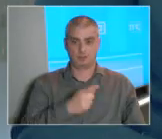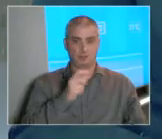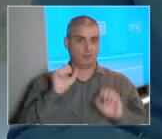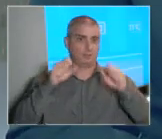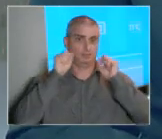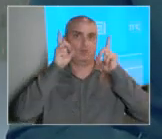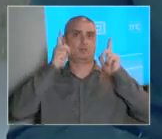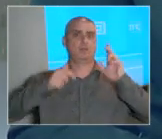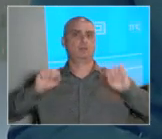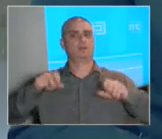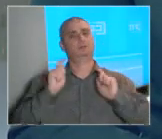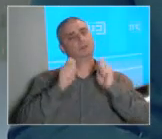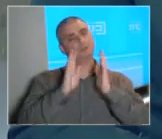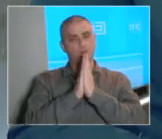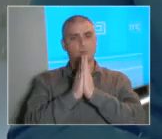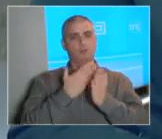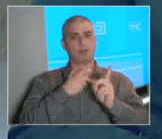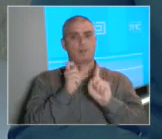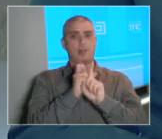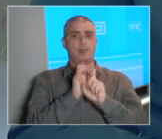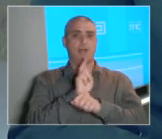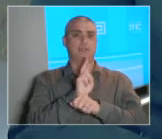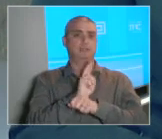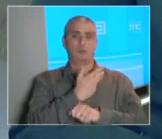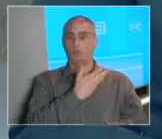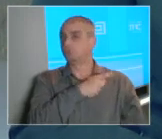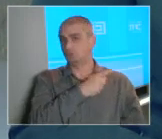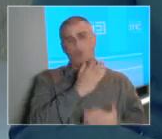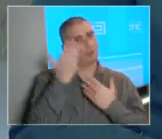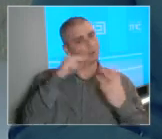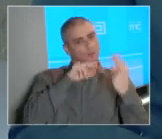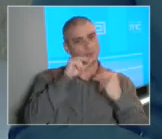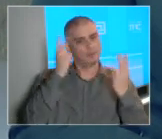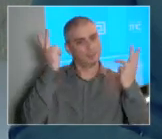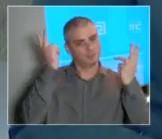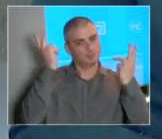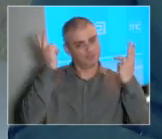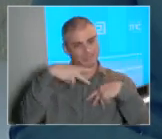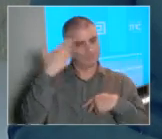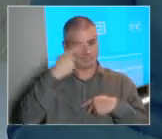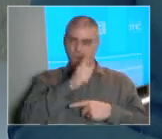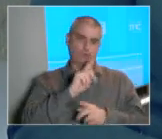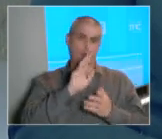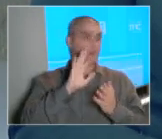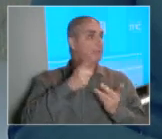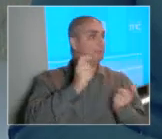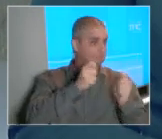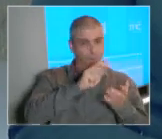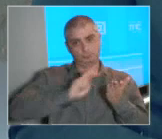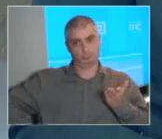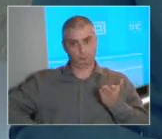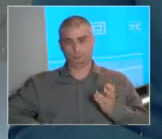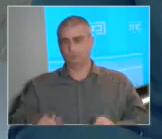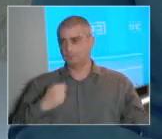המדינה... שנתניהו הגיש בקשה לחסינות, כשהוא... דן איתו במתווה הנבצרות. זה הפתיע אותו, זה מה שהוא אומר. אז אני אומר